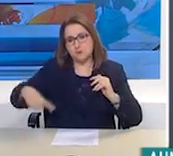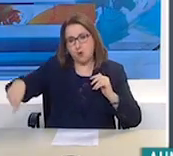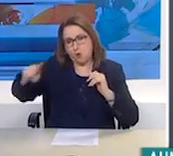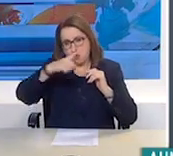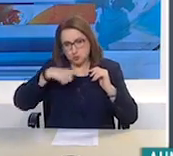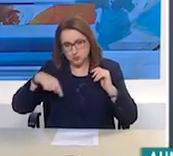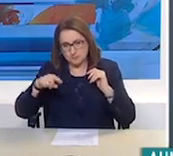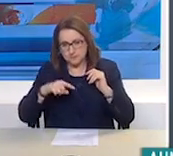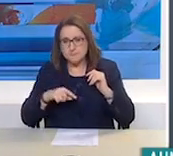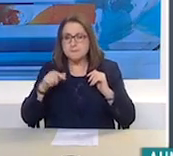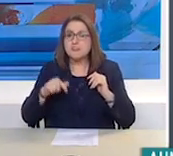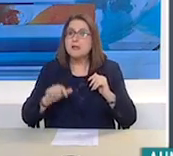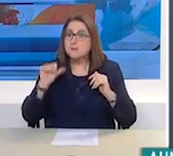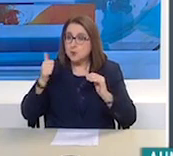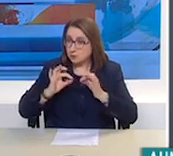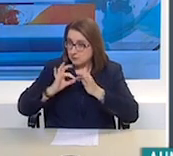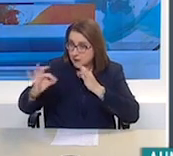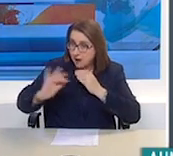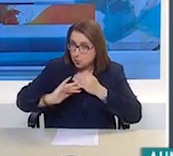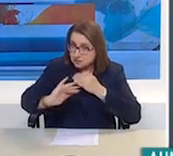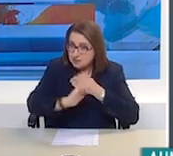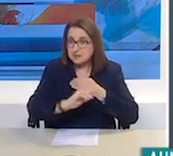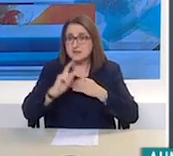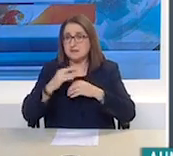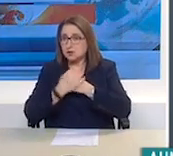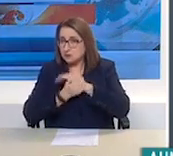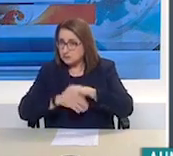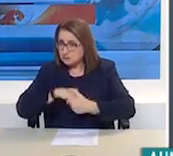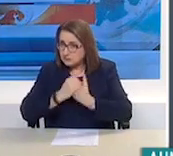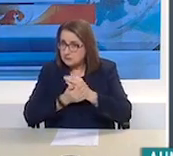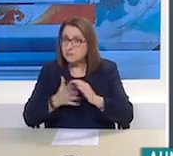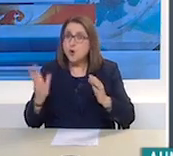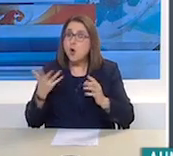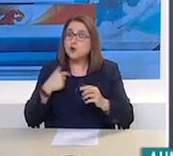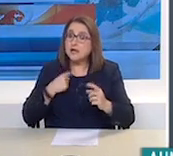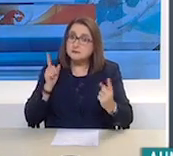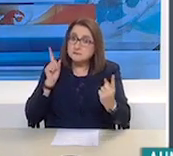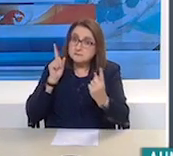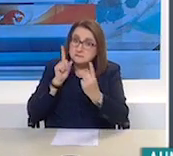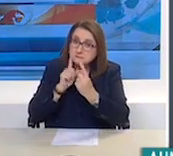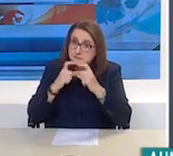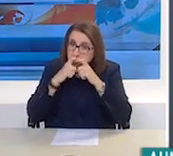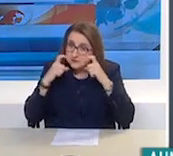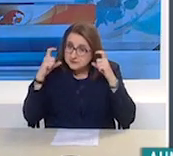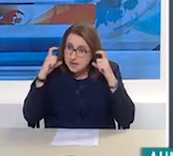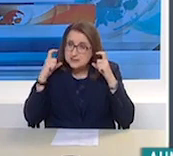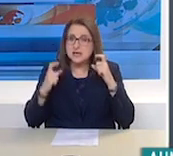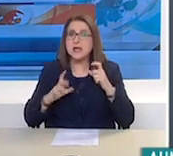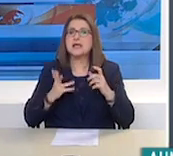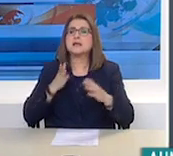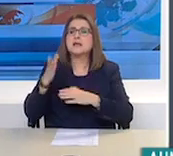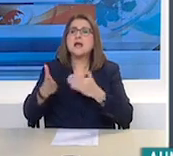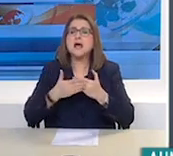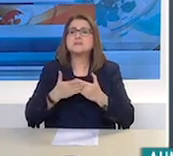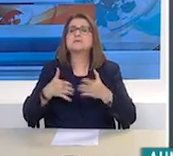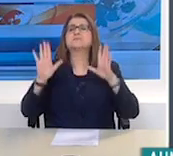απόστασης, εφαρμόζοντας την υγιεινή των χεριών, φορώντας μάσκα όταν πρέπει να τους πλησιάσουμε, αποφεύγοντας να τους επισκεφτούμε ή να